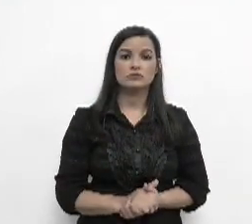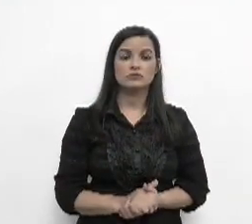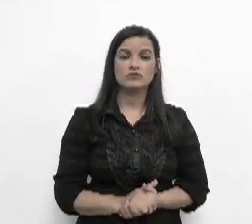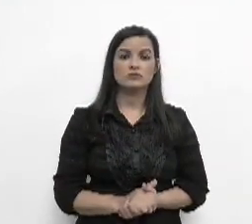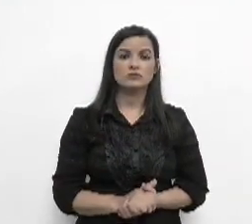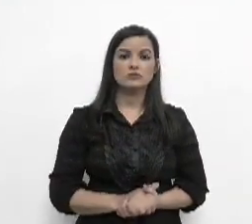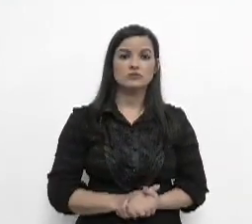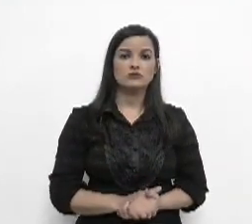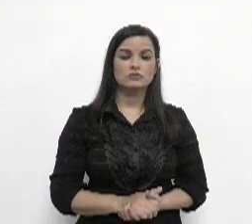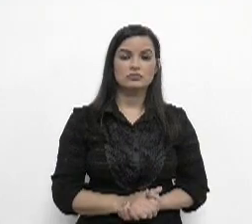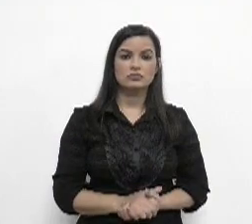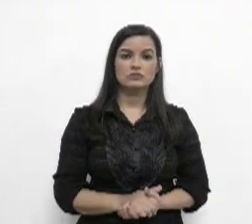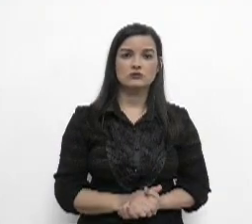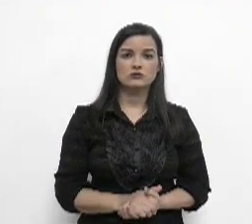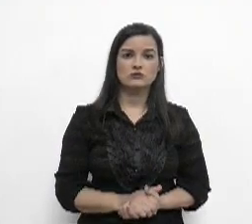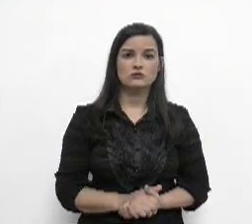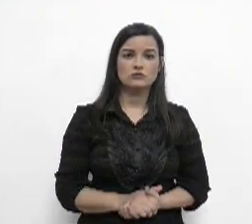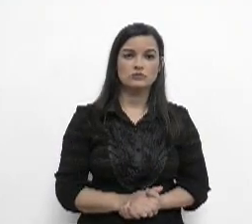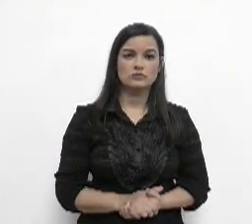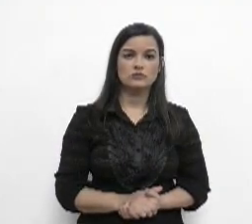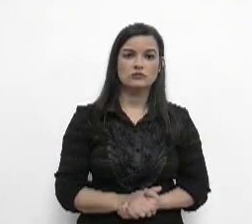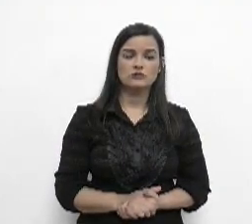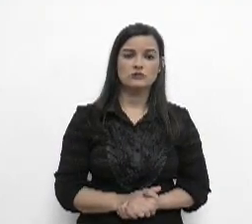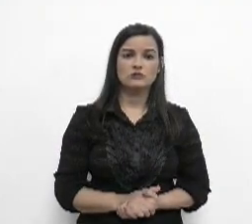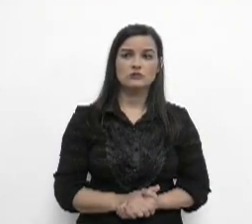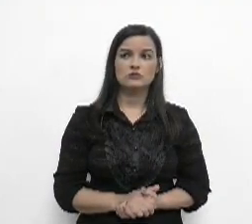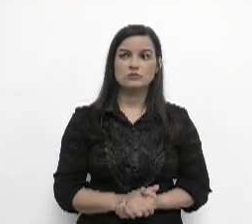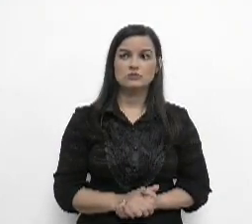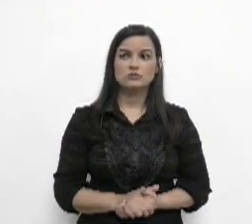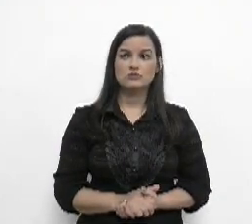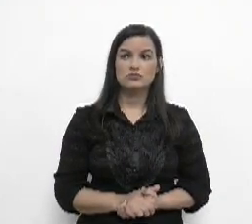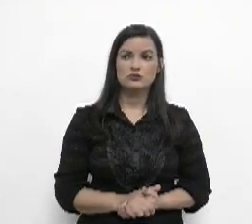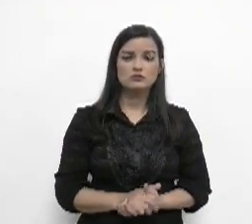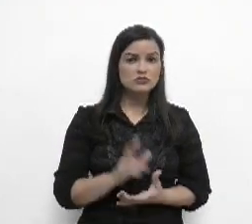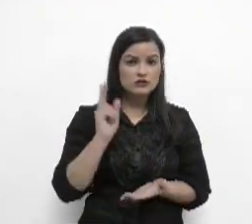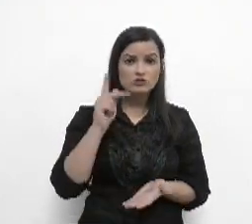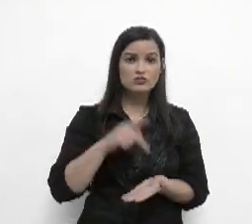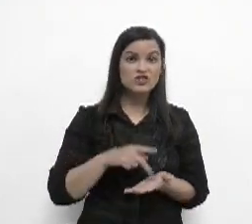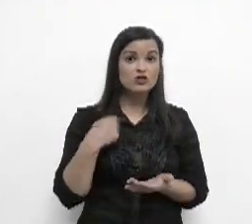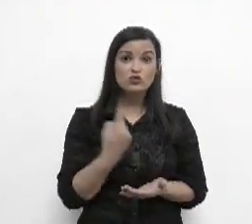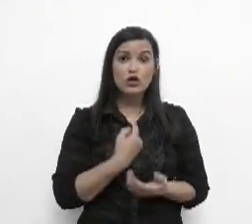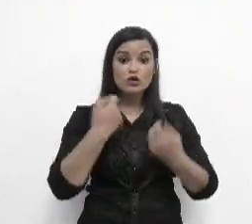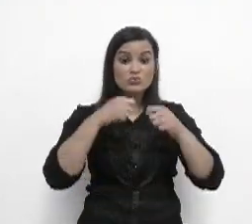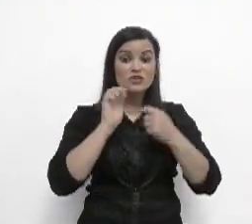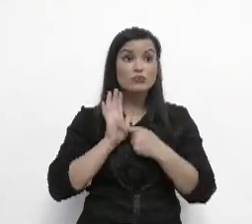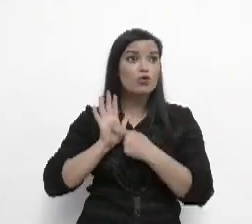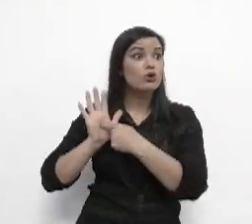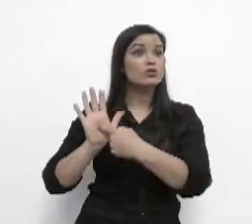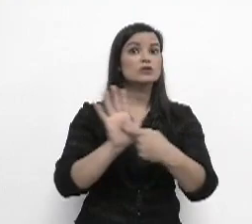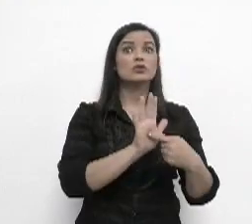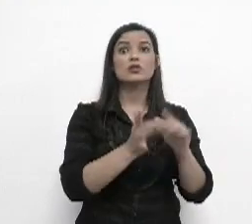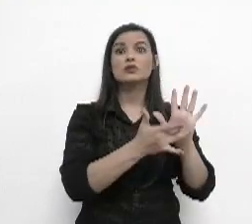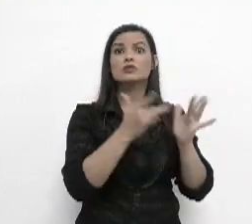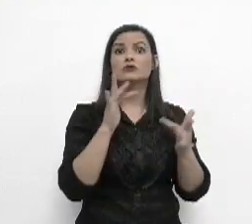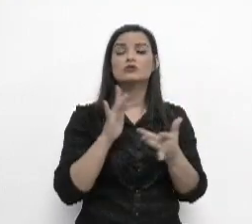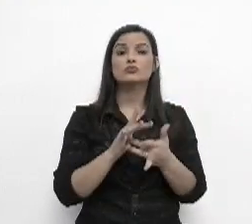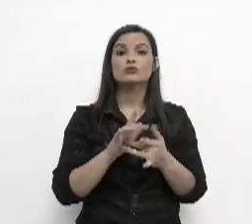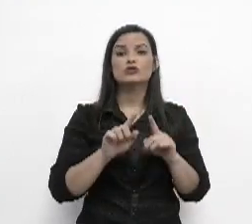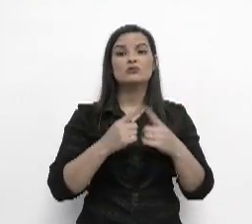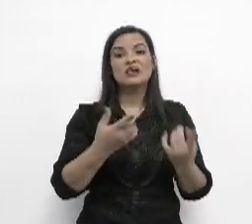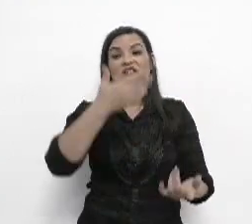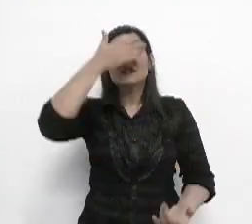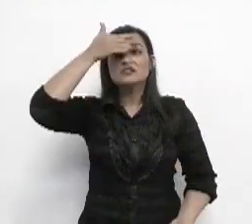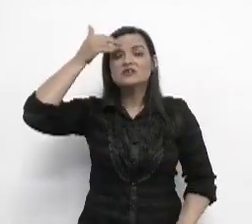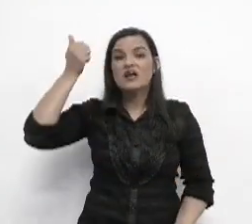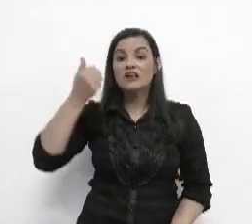누구에게도 예수를 단 한 번도 말하지 못하고 하루를 살아버립니다. Mesmo sabendo que nós devemos testemunhar a Cristo, esquecemos de testemunhar o Senhor